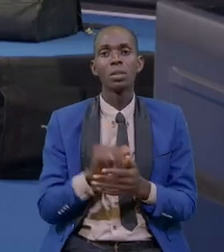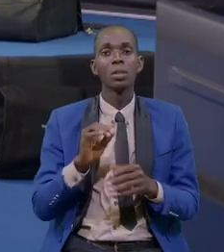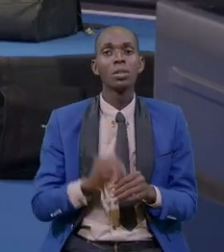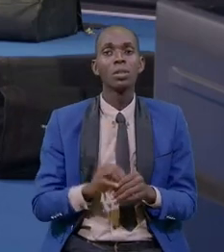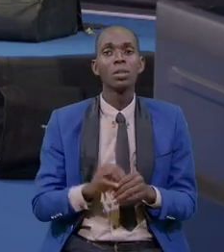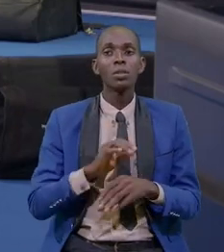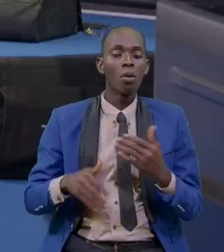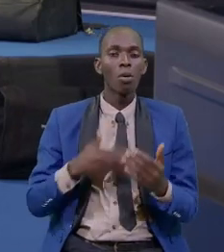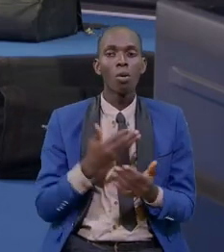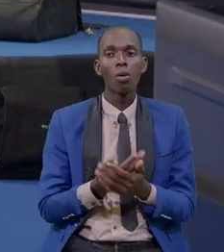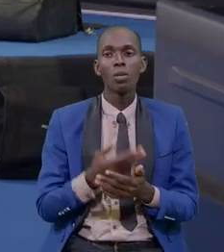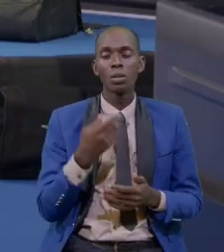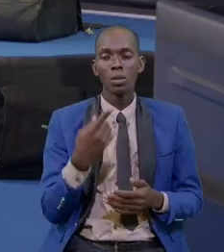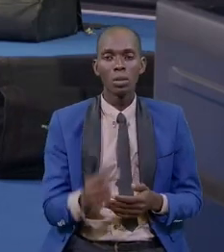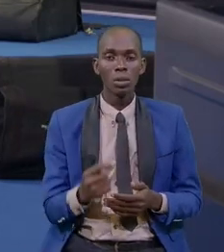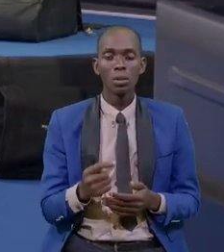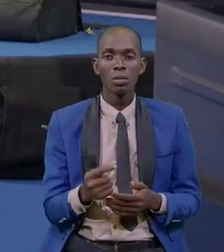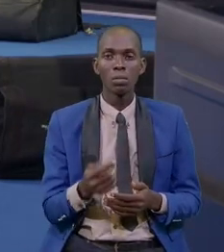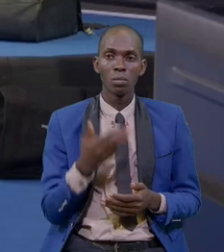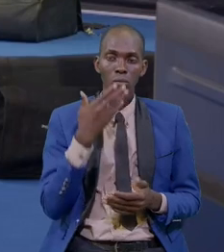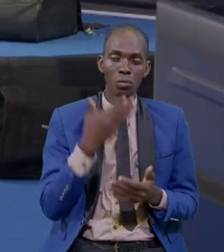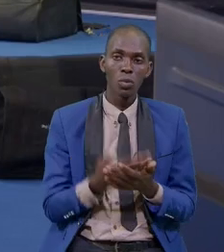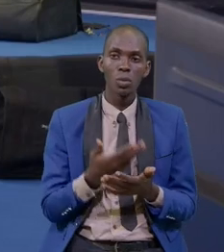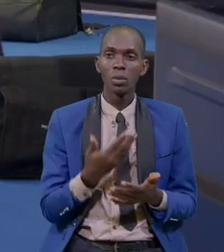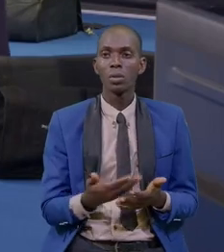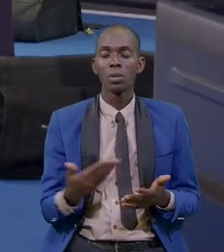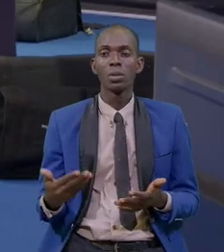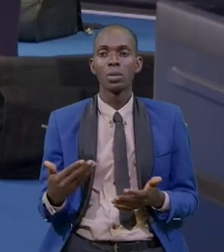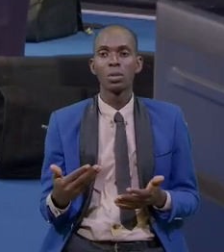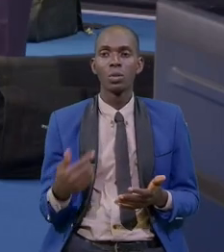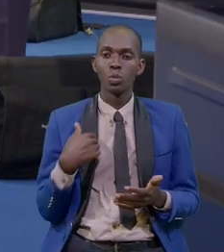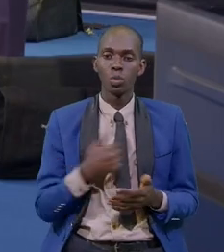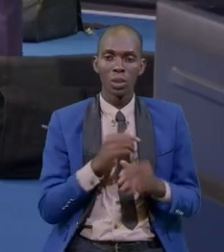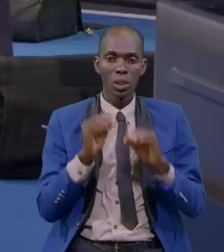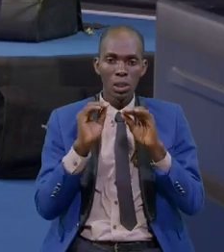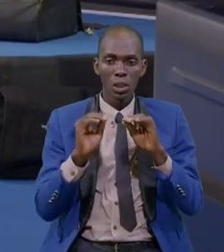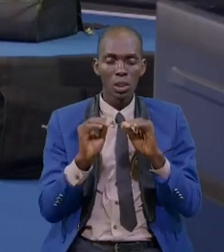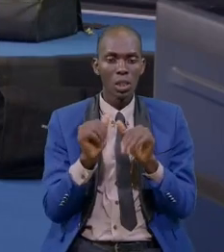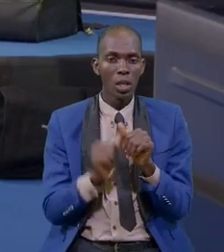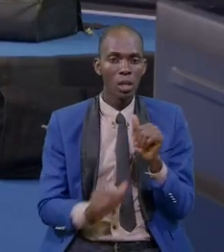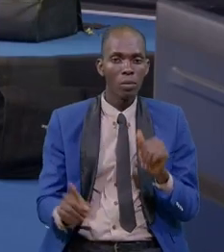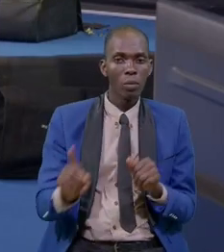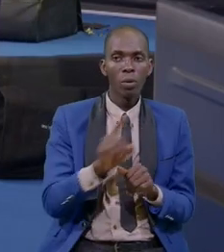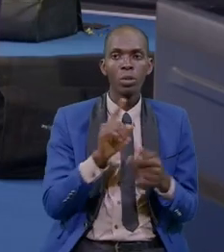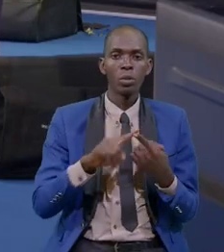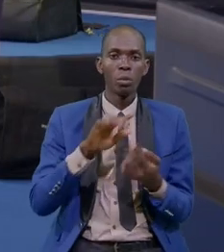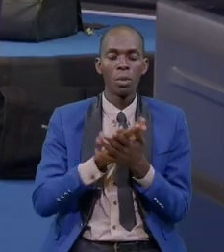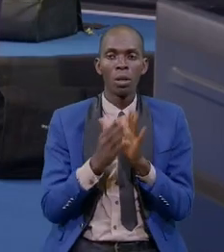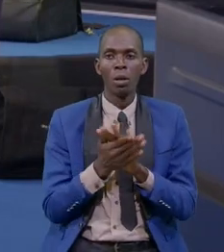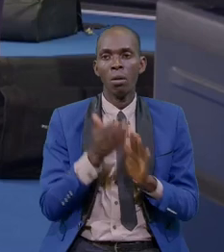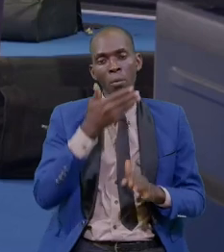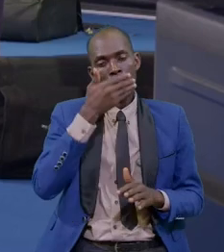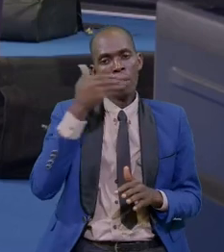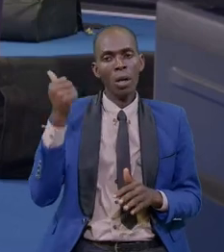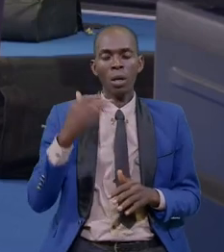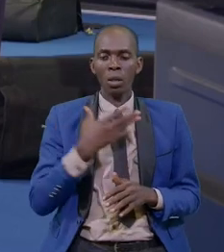Nous enseignons tout le monde. Dans les bonnes choses que nous allons apprendre ce soir, nous devons enseigner tout le monde comment devenir meilleur. Et